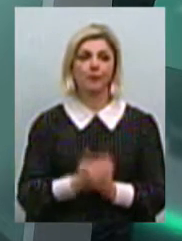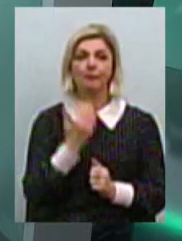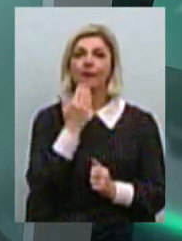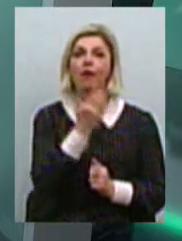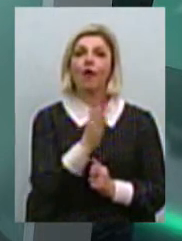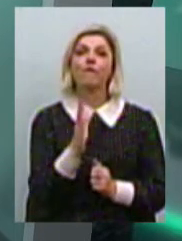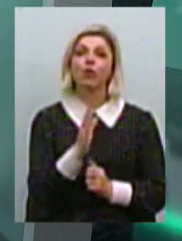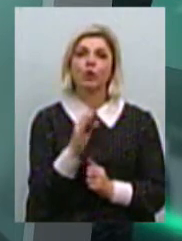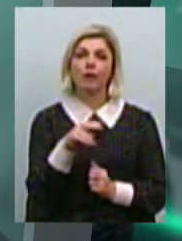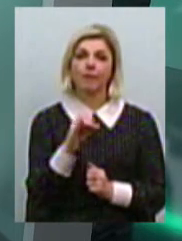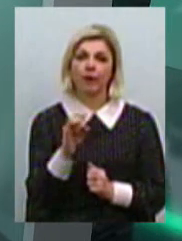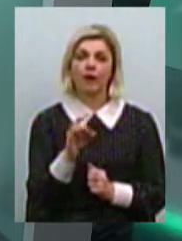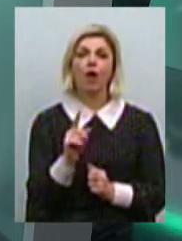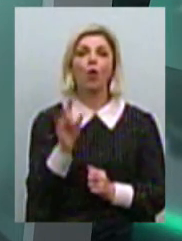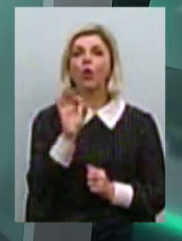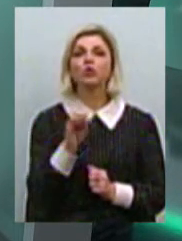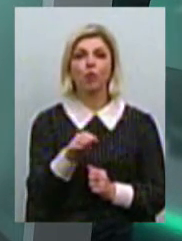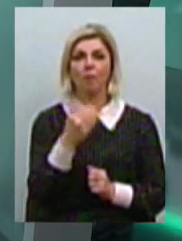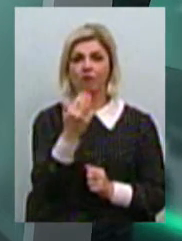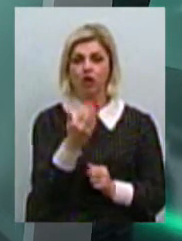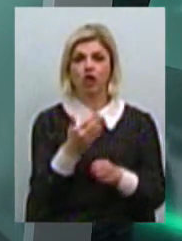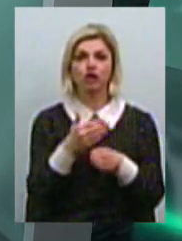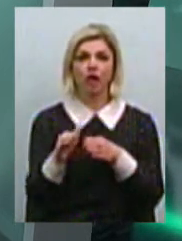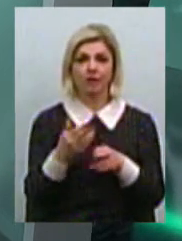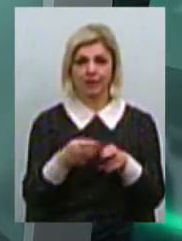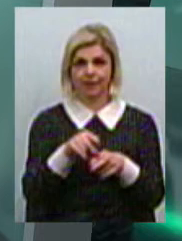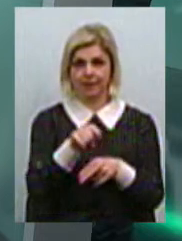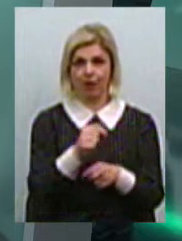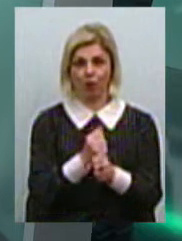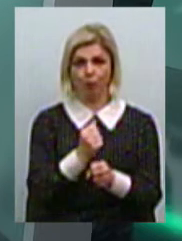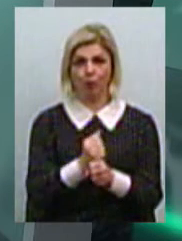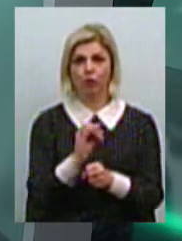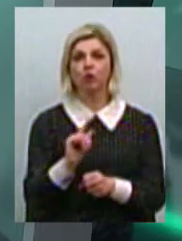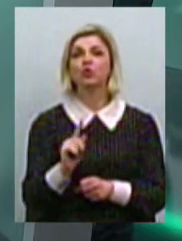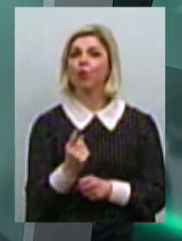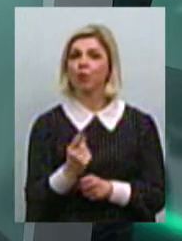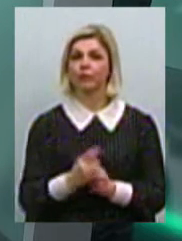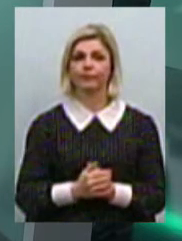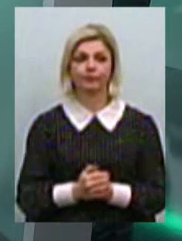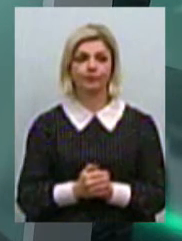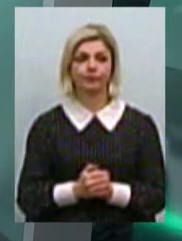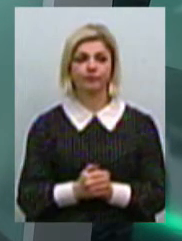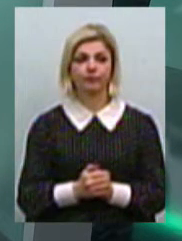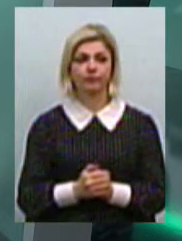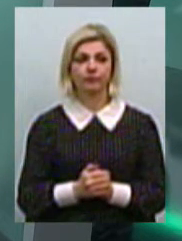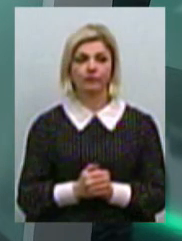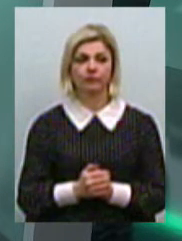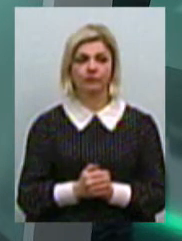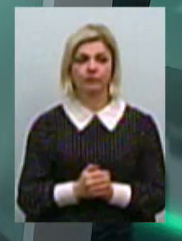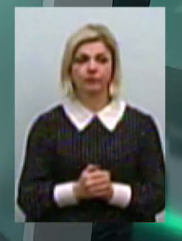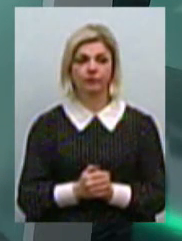саме ваша частина у цій роботі і чому саме це? Справа в тому,